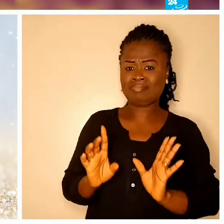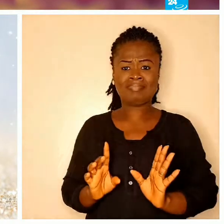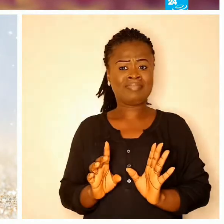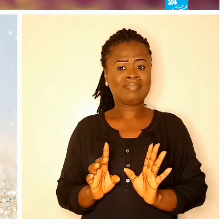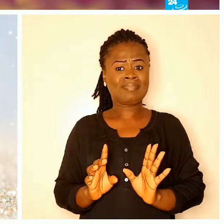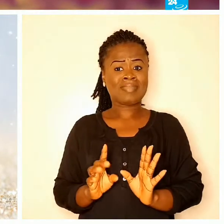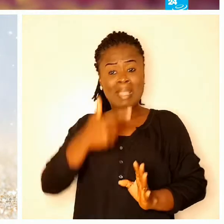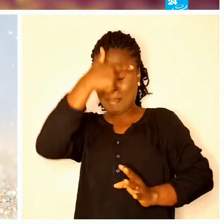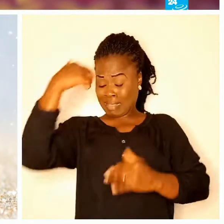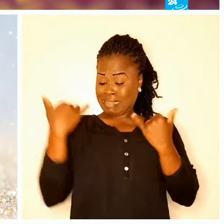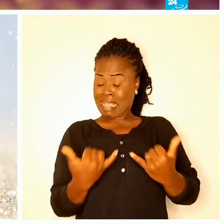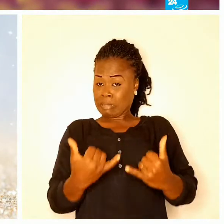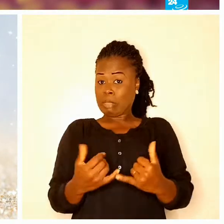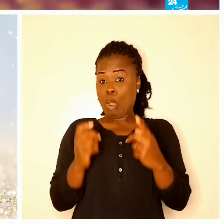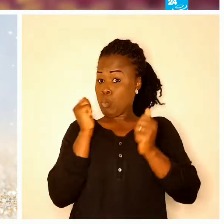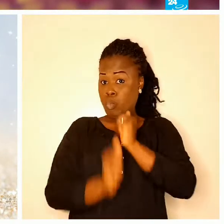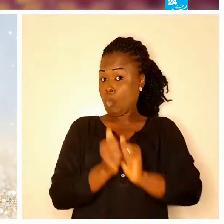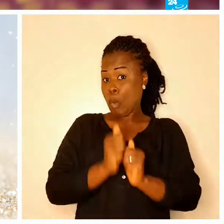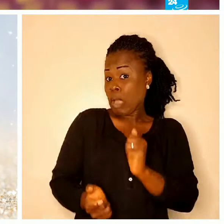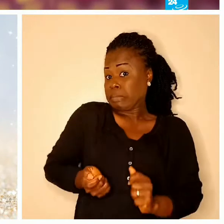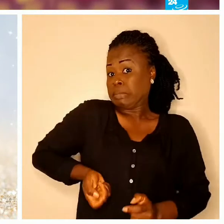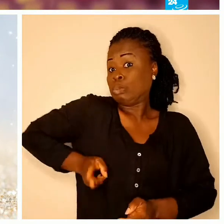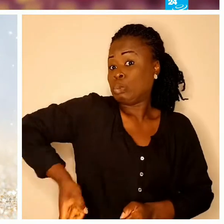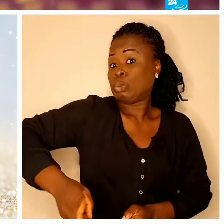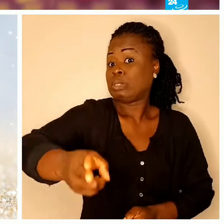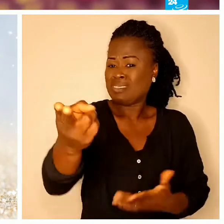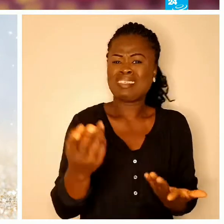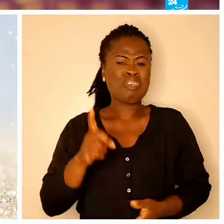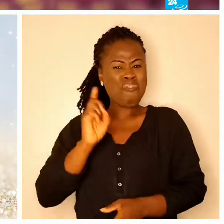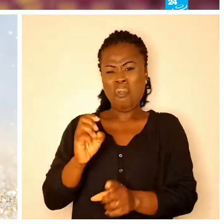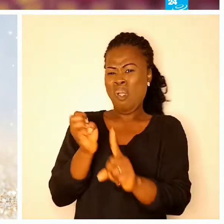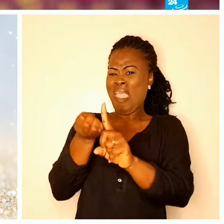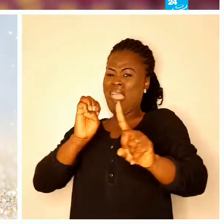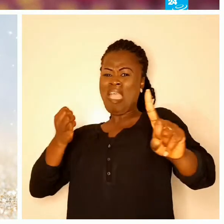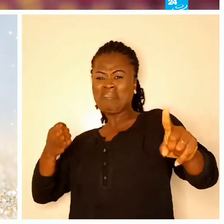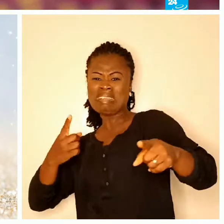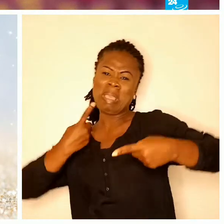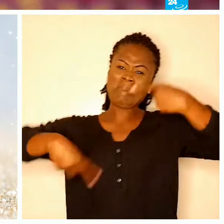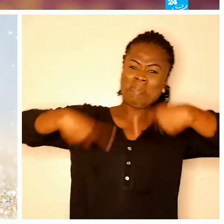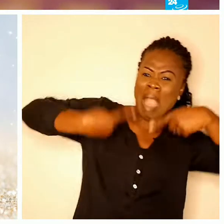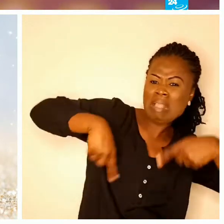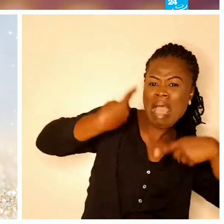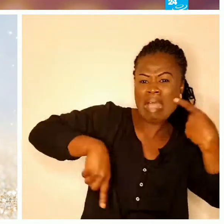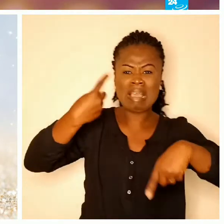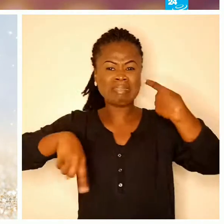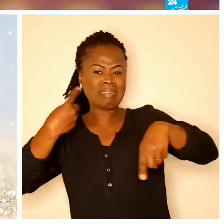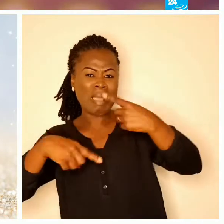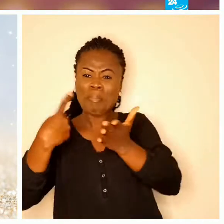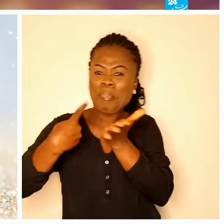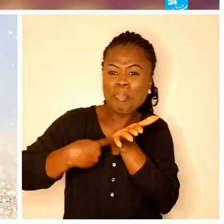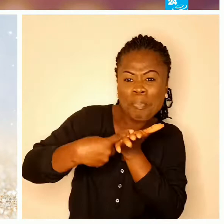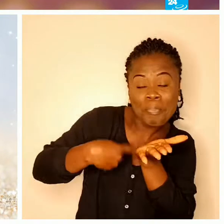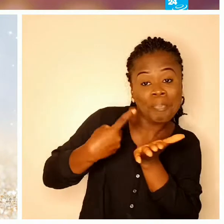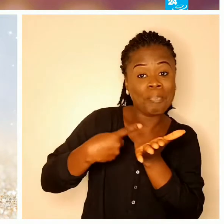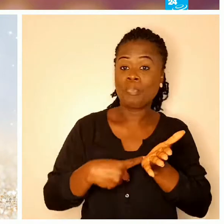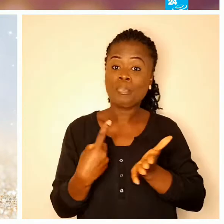quand on est en urgence, on peut quand même se passer un peu de certains protocoles en période normale. Le résultat, c'est qu'il y a